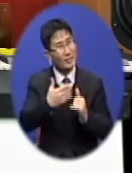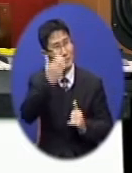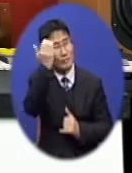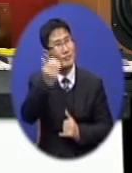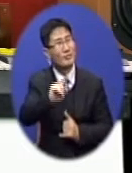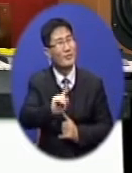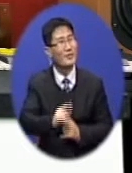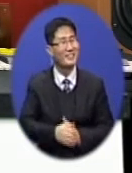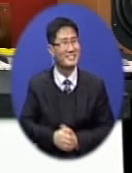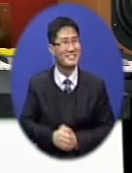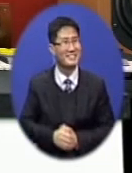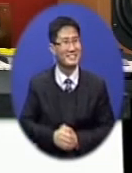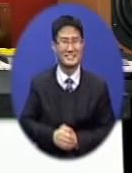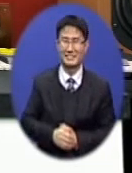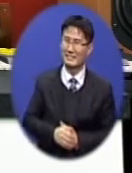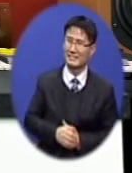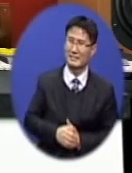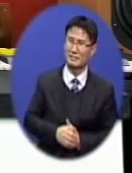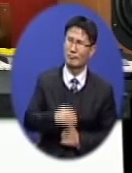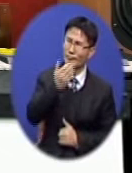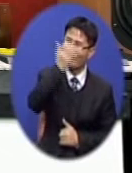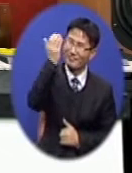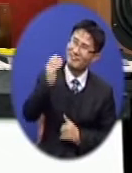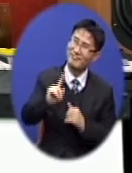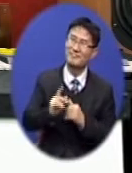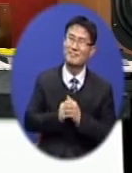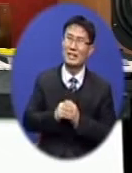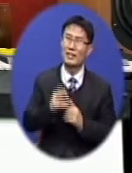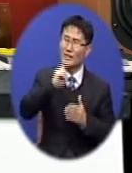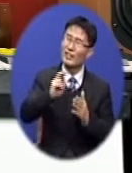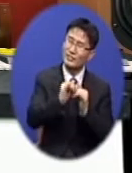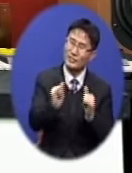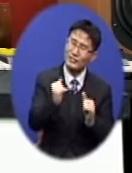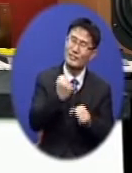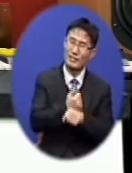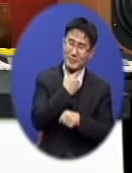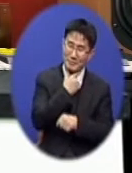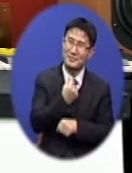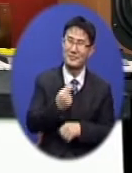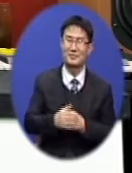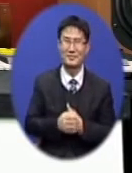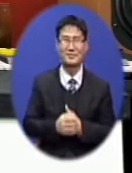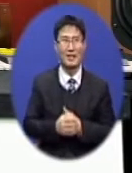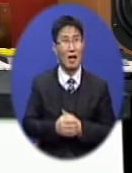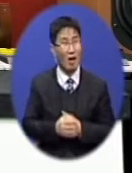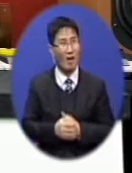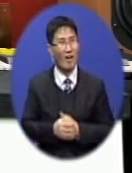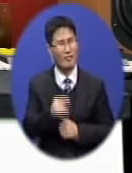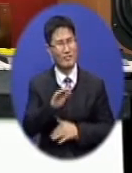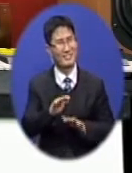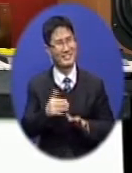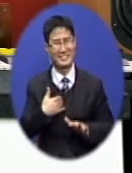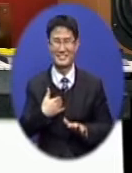게 꿈이었어요? 소시적에. 예, 꿈은 뭐 이제 가수도 한번 해보고 싶었는데요. 네.